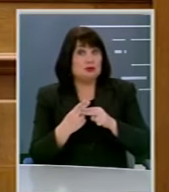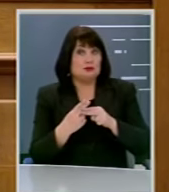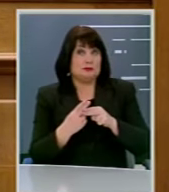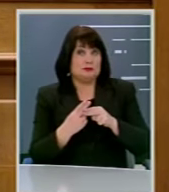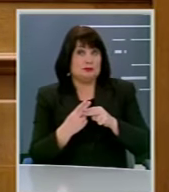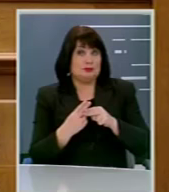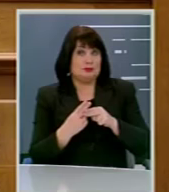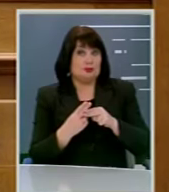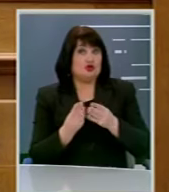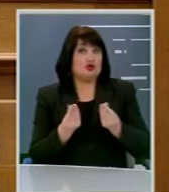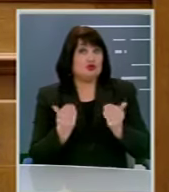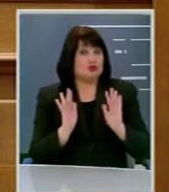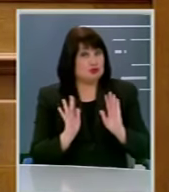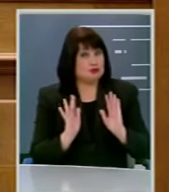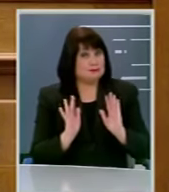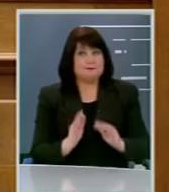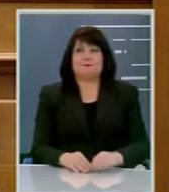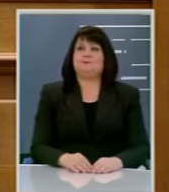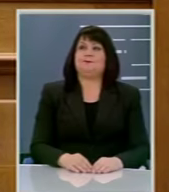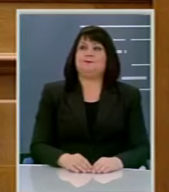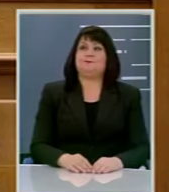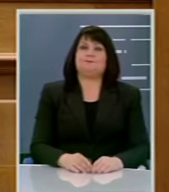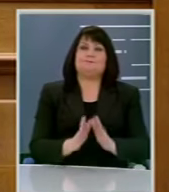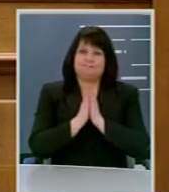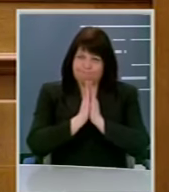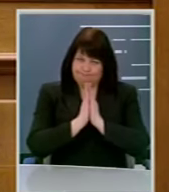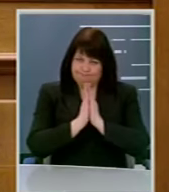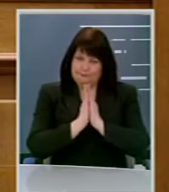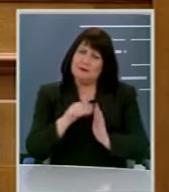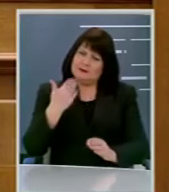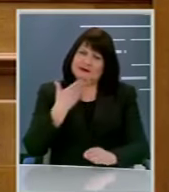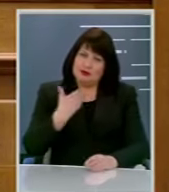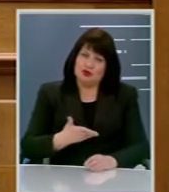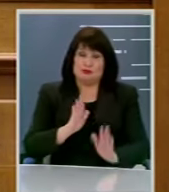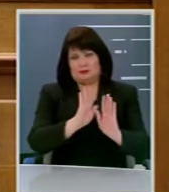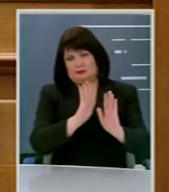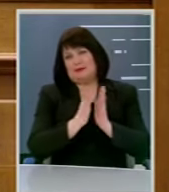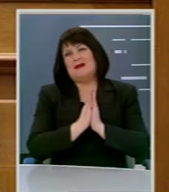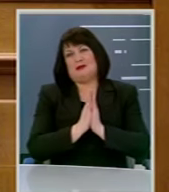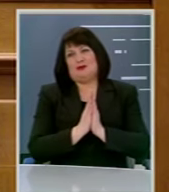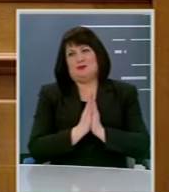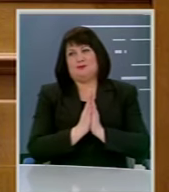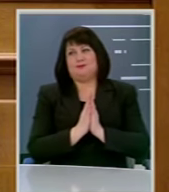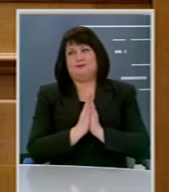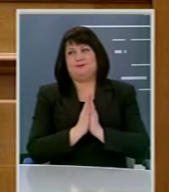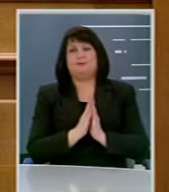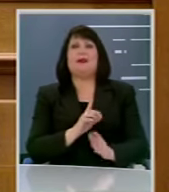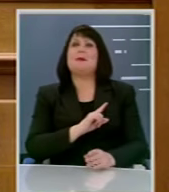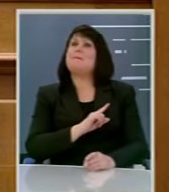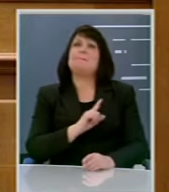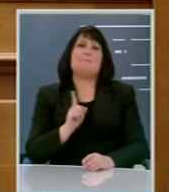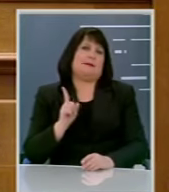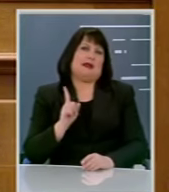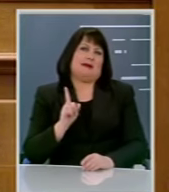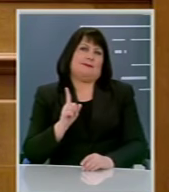μεγάλο εργαλείο. Και να παρακαλέσω κάτι και κλείνω με αυτό. Σας παρακαλώ. Μην